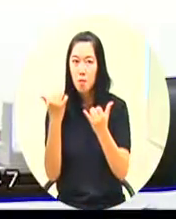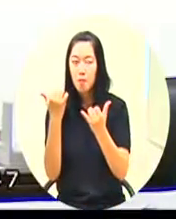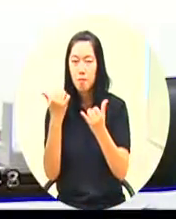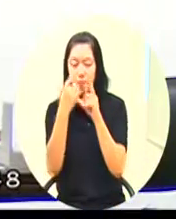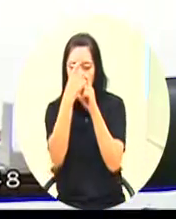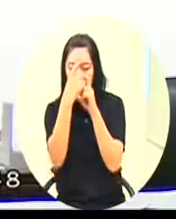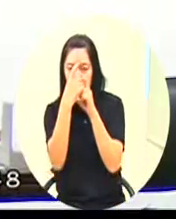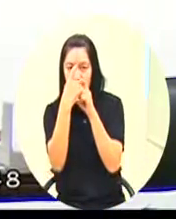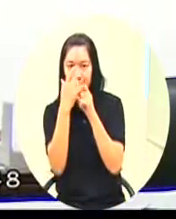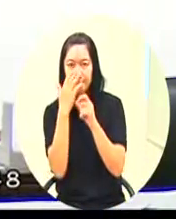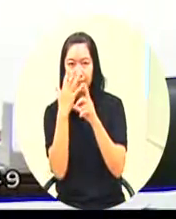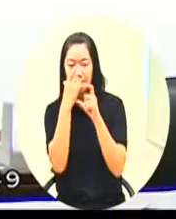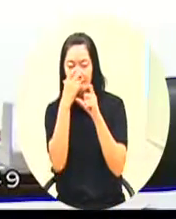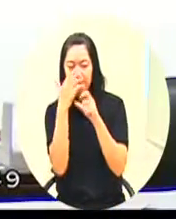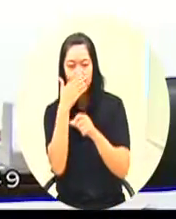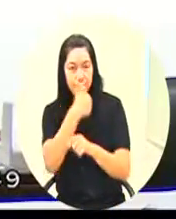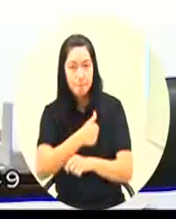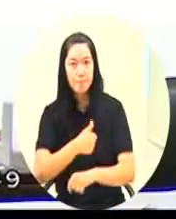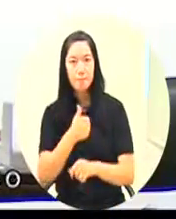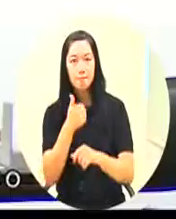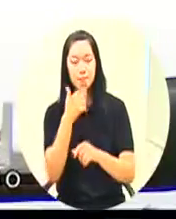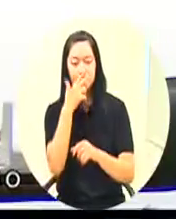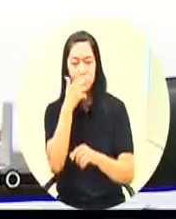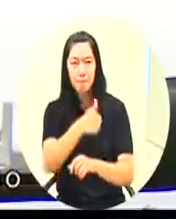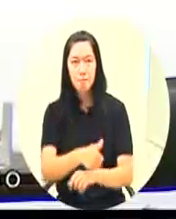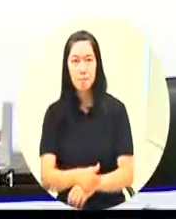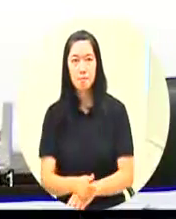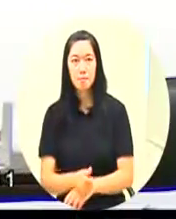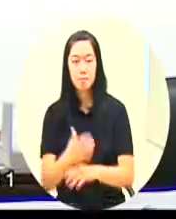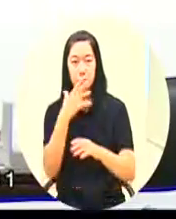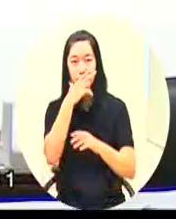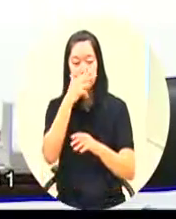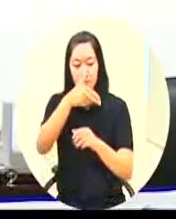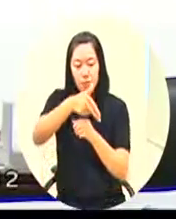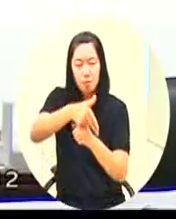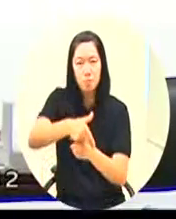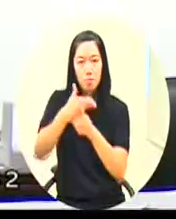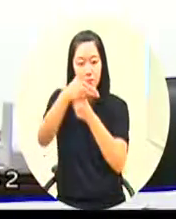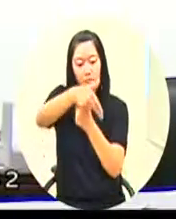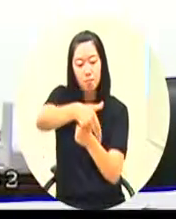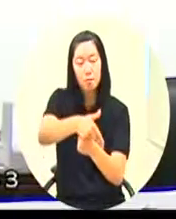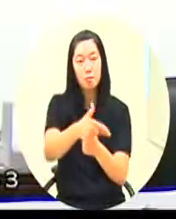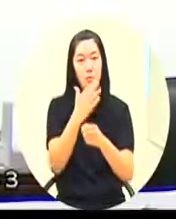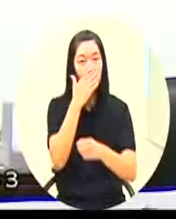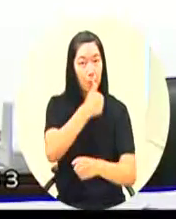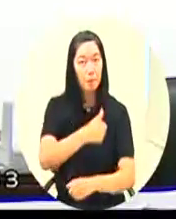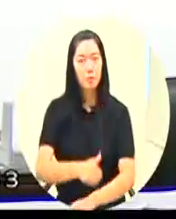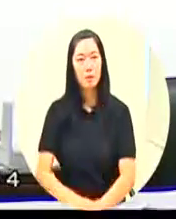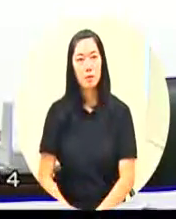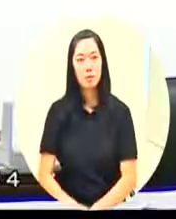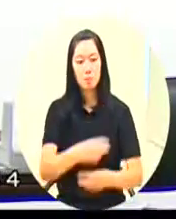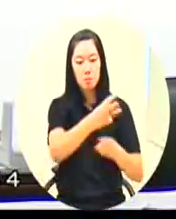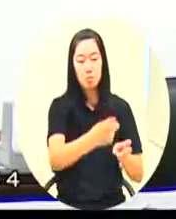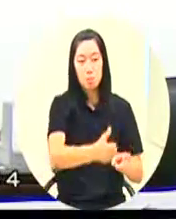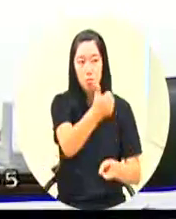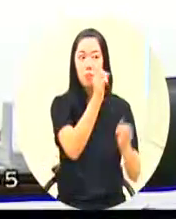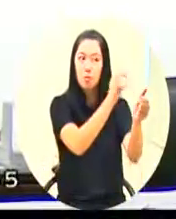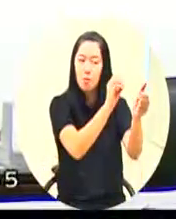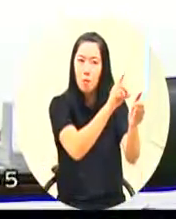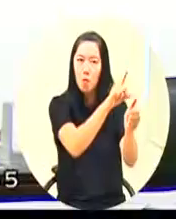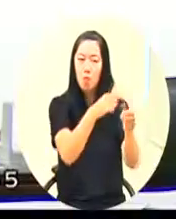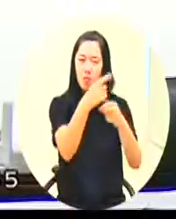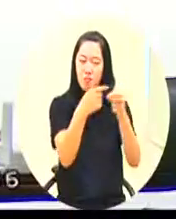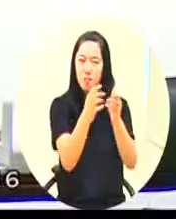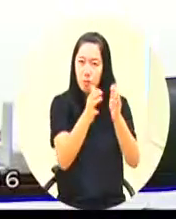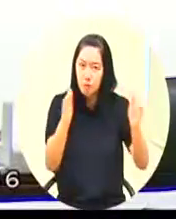男同学都有用手机在偷拍他们的下面那个裙底。整整跟班长反映了一整年，整整